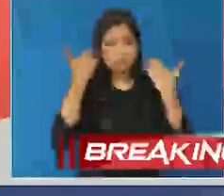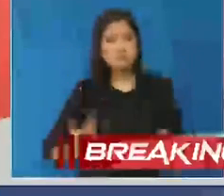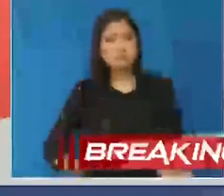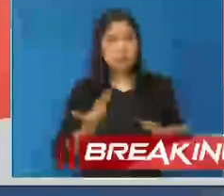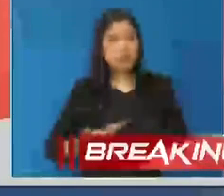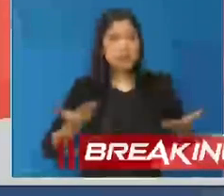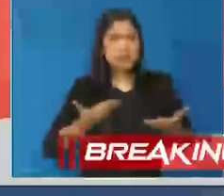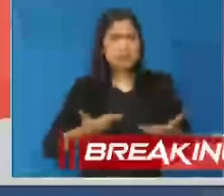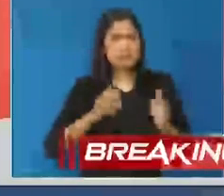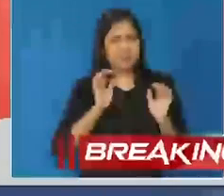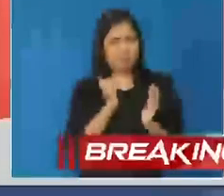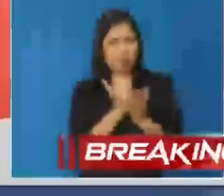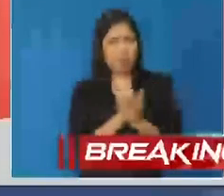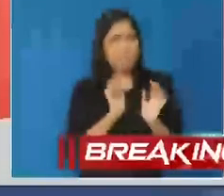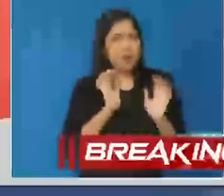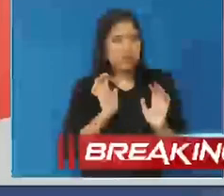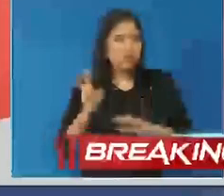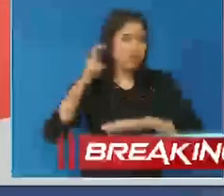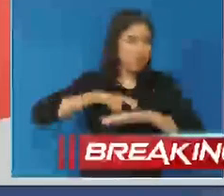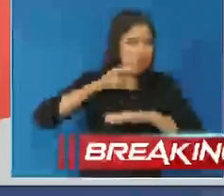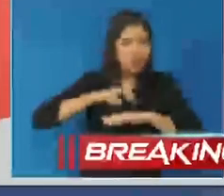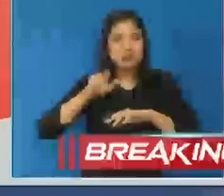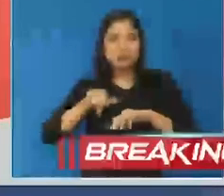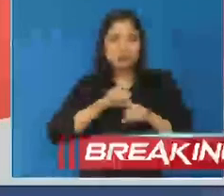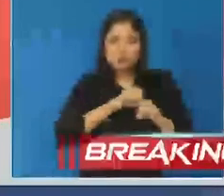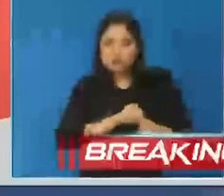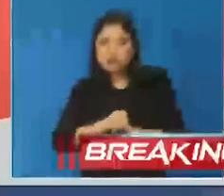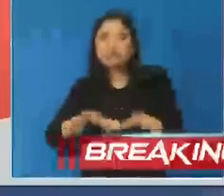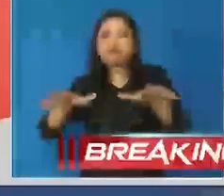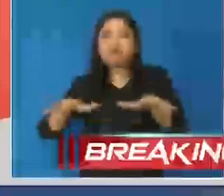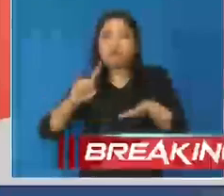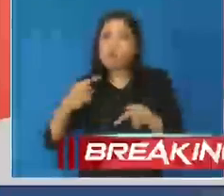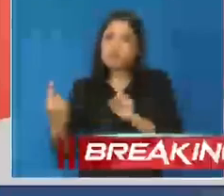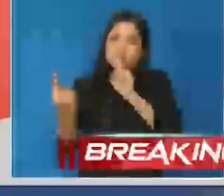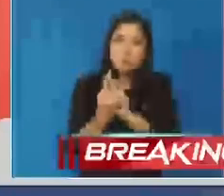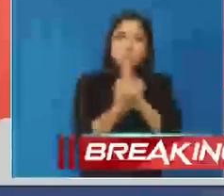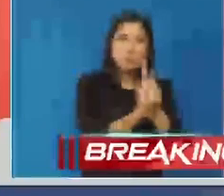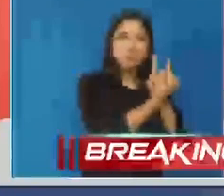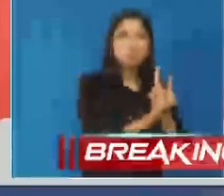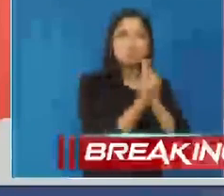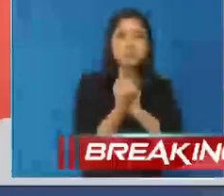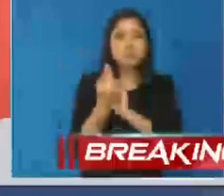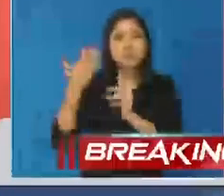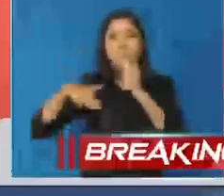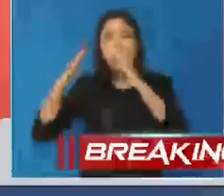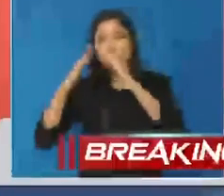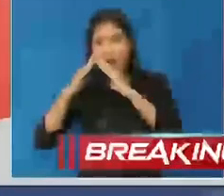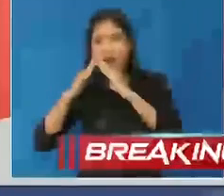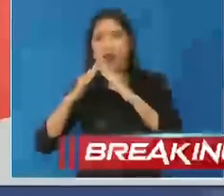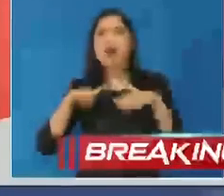penuh dengan virus ini dia sebarkan ke mana-mana melalui kontak dekat dengan orang lain di luar rumah